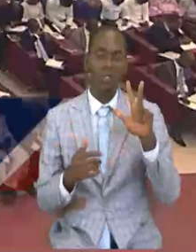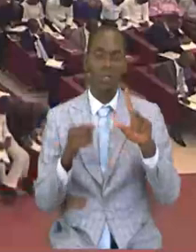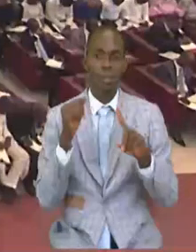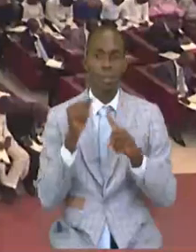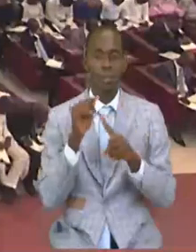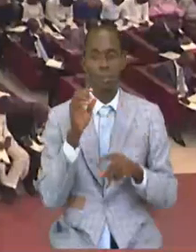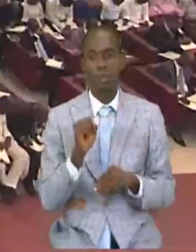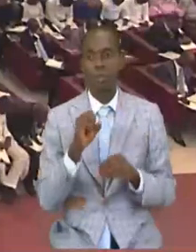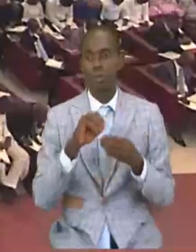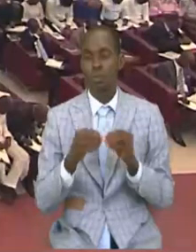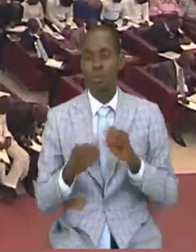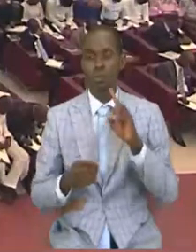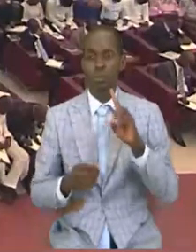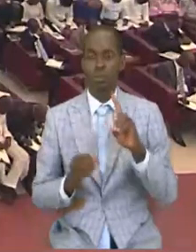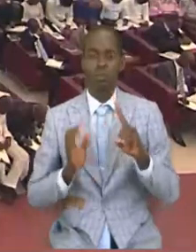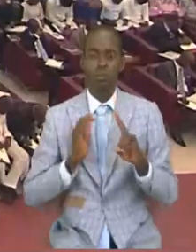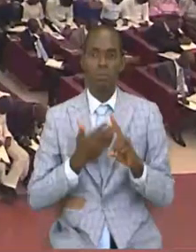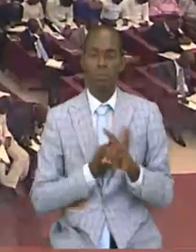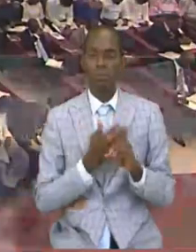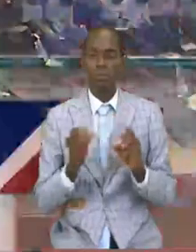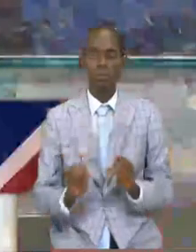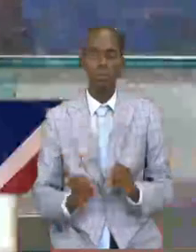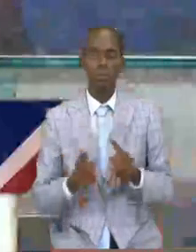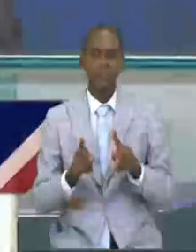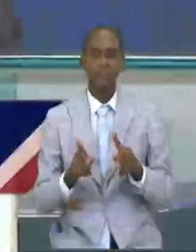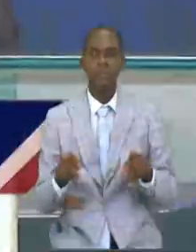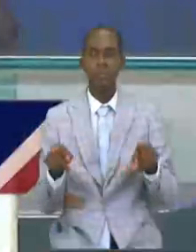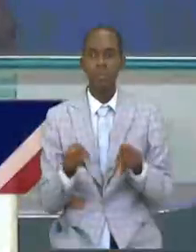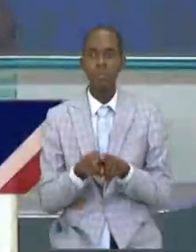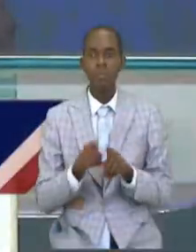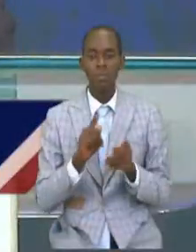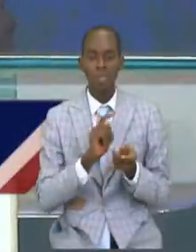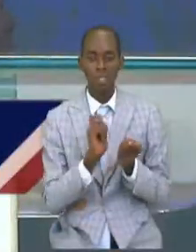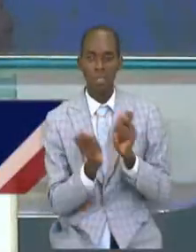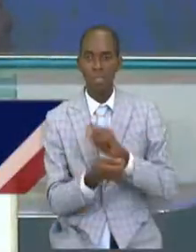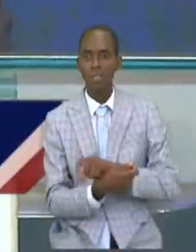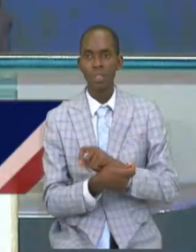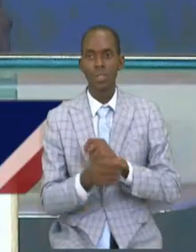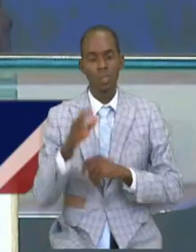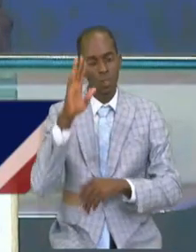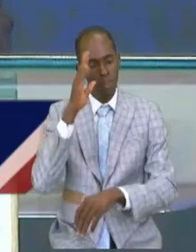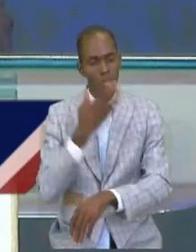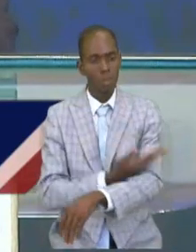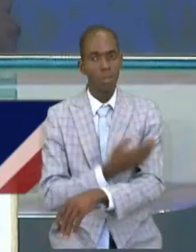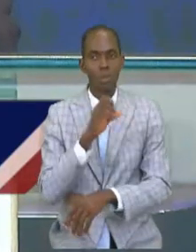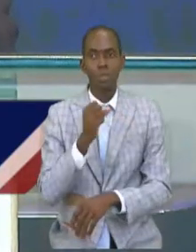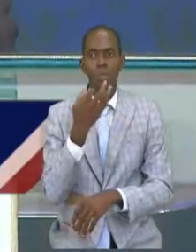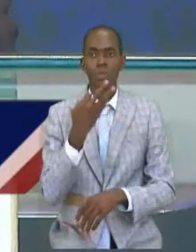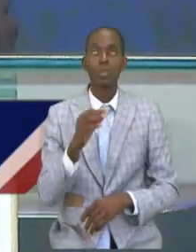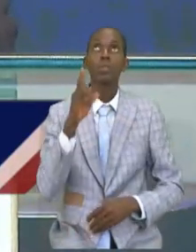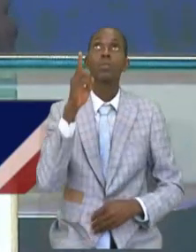message est divisé en trois parties. Premier point, notre privilège en tant qu'enfant